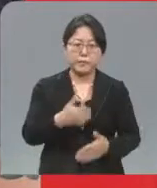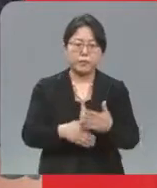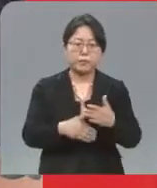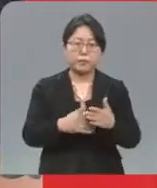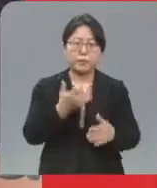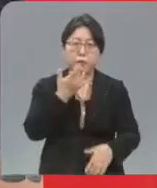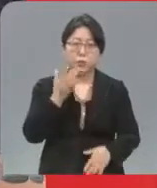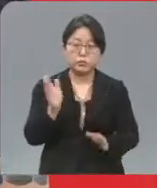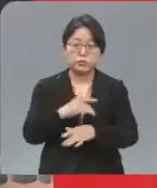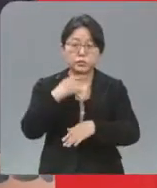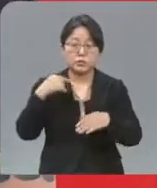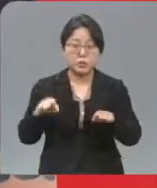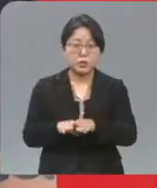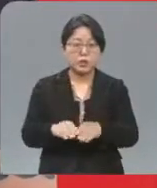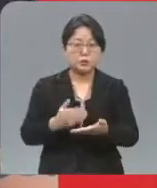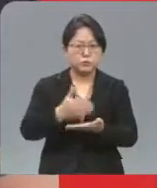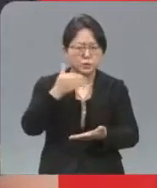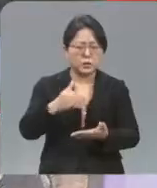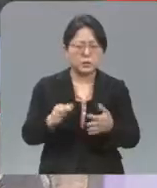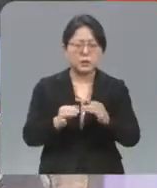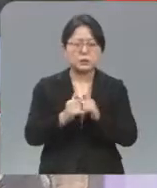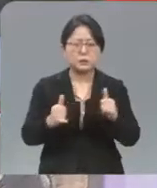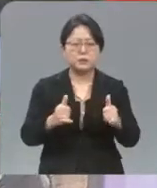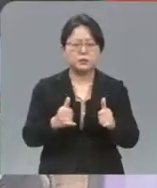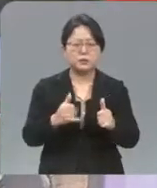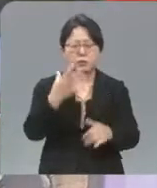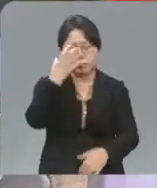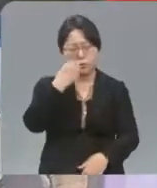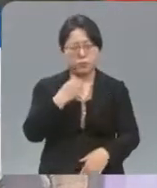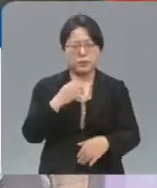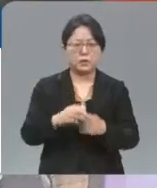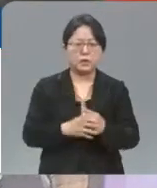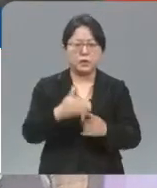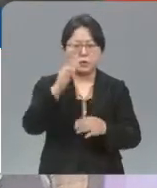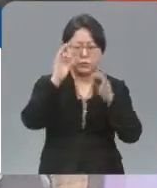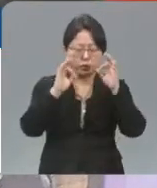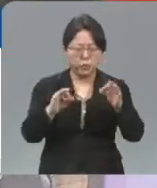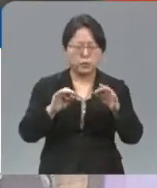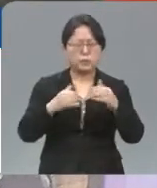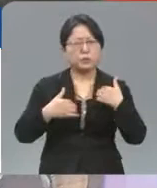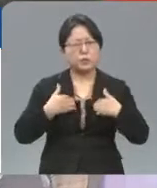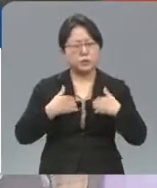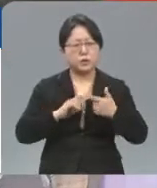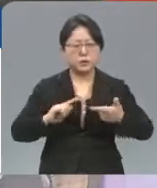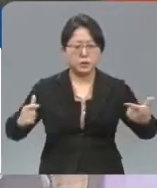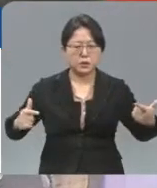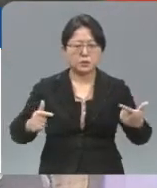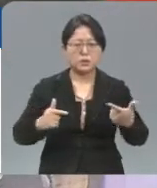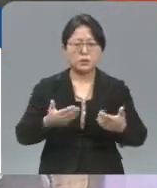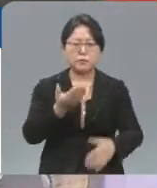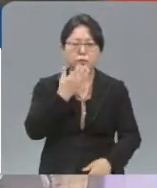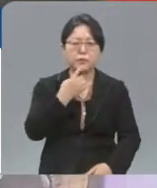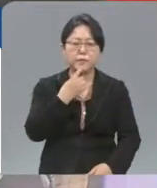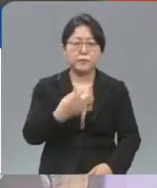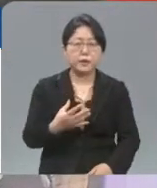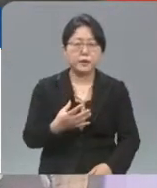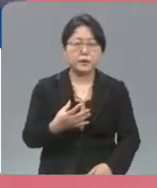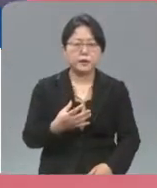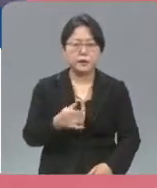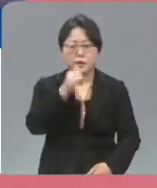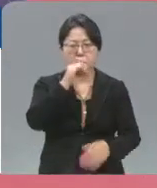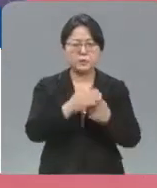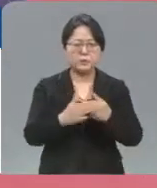매일 문을 열어야 하는 상인들은 울상입니다. 볼거리도 없고 놀거리도 없고 뭐 저희가 정작 먹을거리밖에 없는